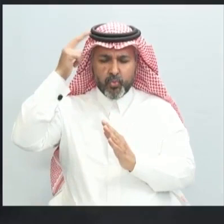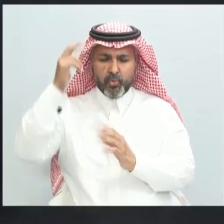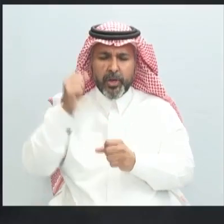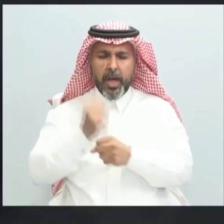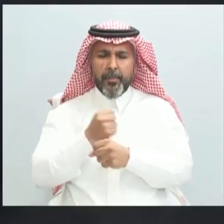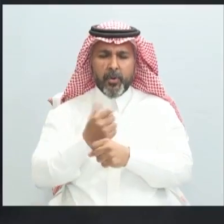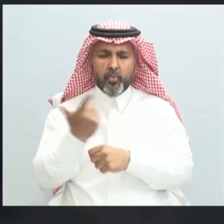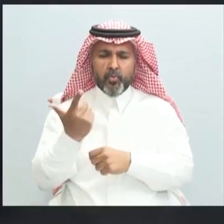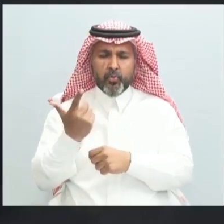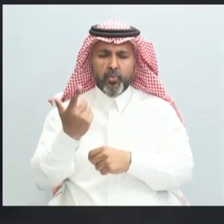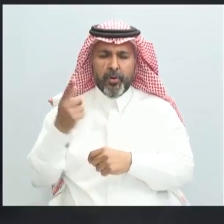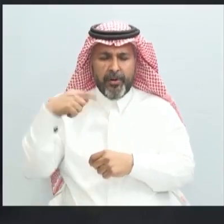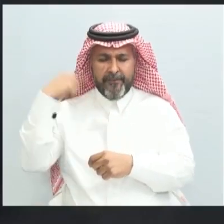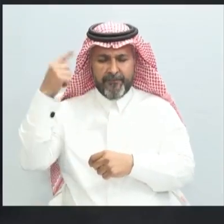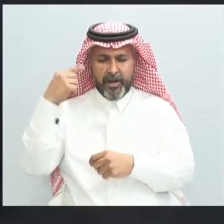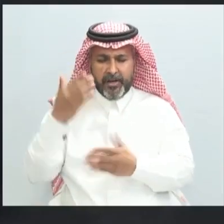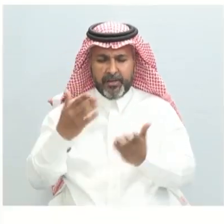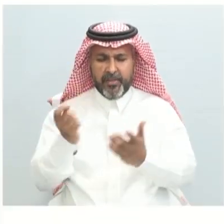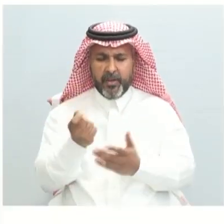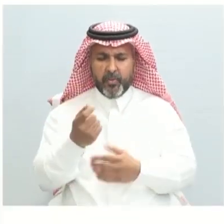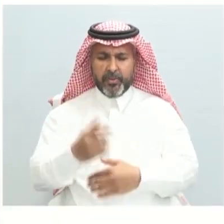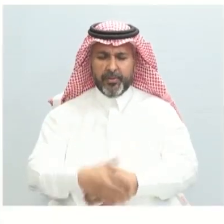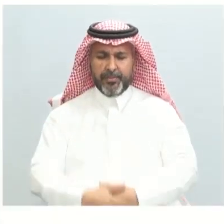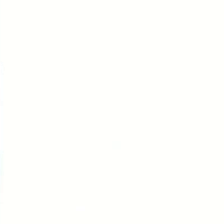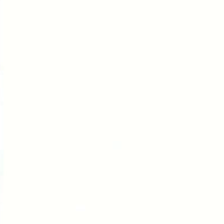نعطيكم دقيقه للتفكير نرجع لكم